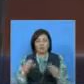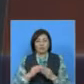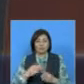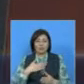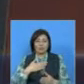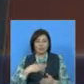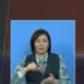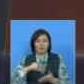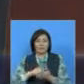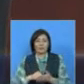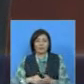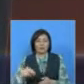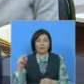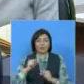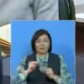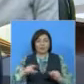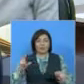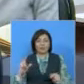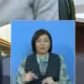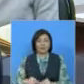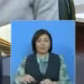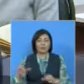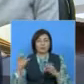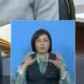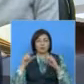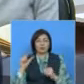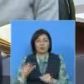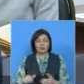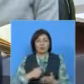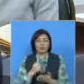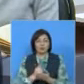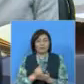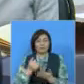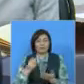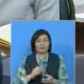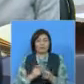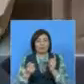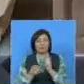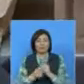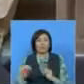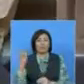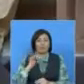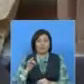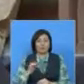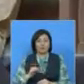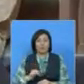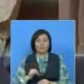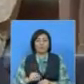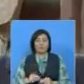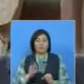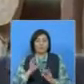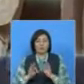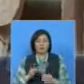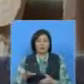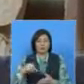активно вовлекаются преподаватели, магистранты и студенты. Ведь главная задача – восстановление исторической справедливости в отношении